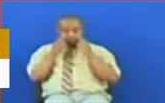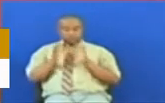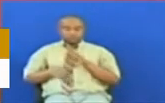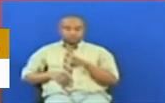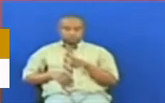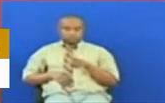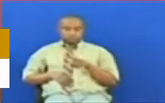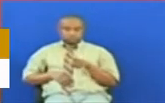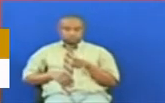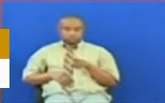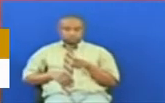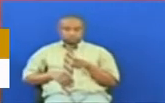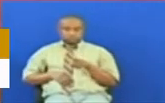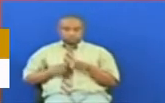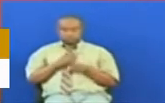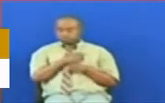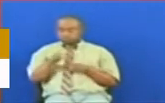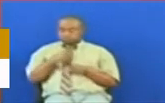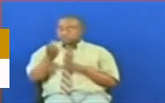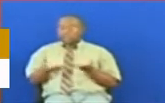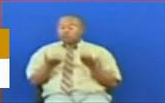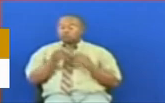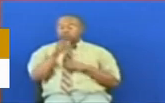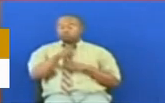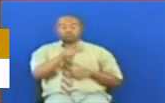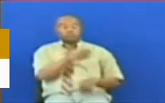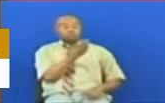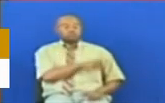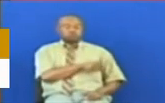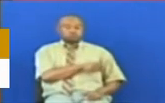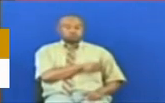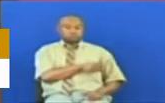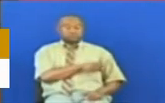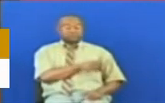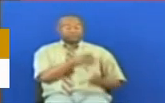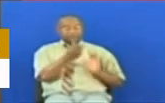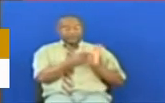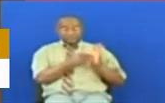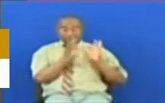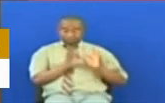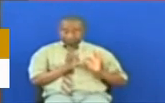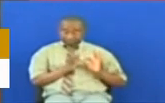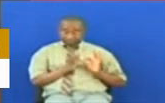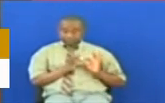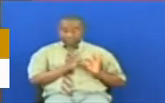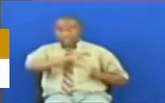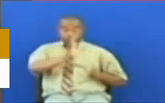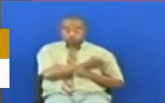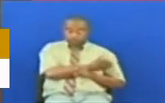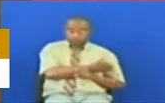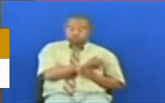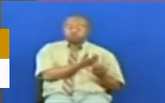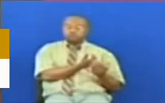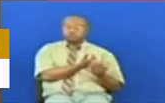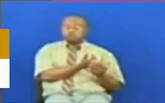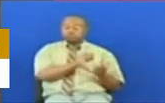kwamba haiwezekani mtu yuko pale miaka mitatu akiwa na sifa za kuendelea, amemaliza salama miaka mitatu, atoke nje kwanza, asubiri